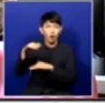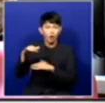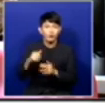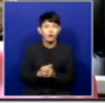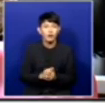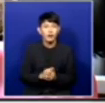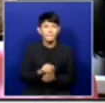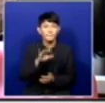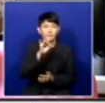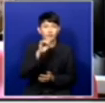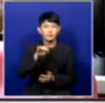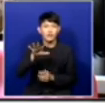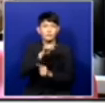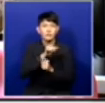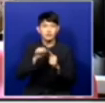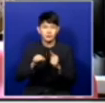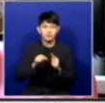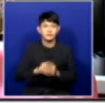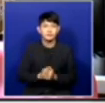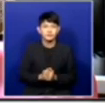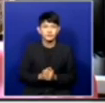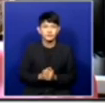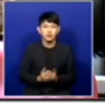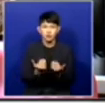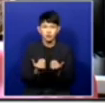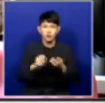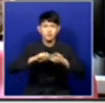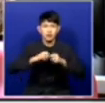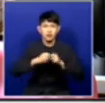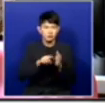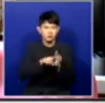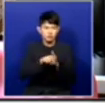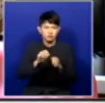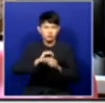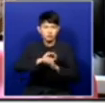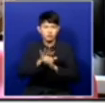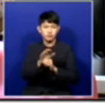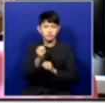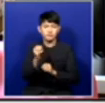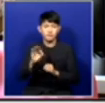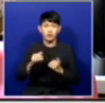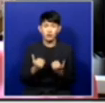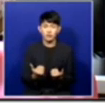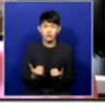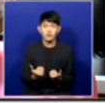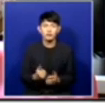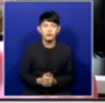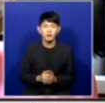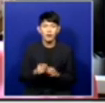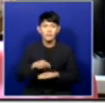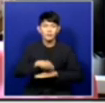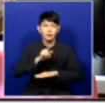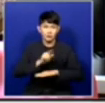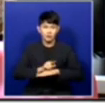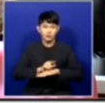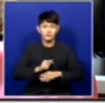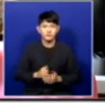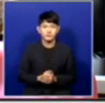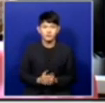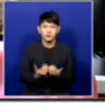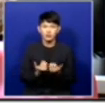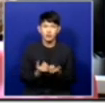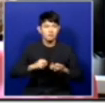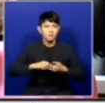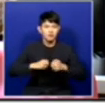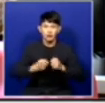8.5% เป็นต้นวิกฤตการณ์โควิด 2019ในครั้งนี้ท่านประธานครับไม่ส่งผลกระท